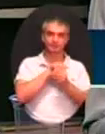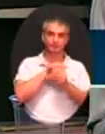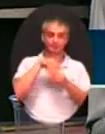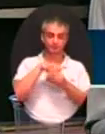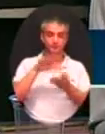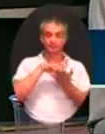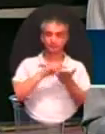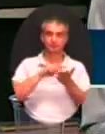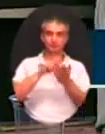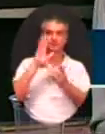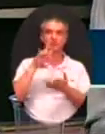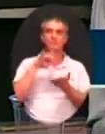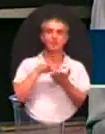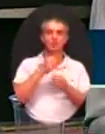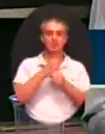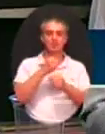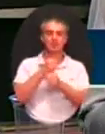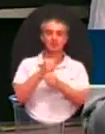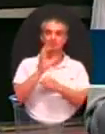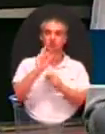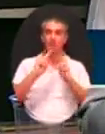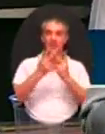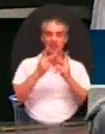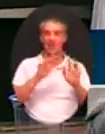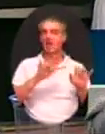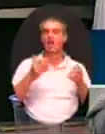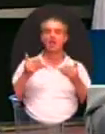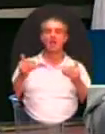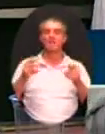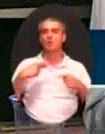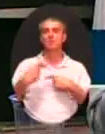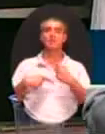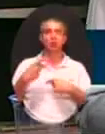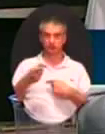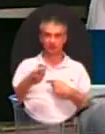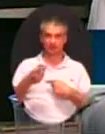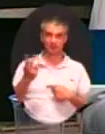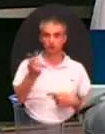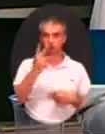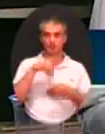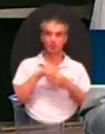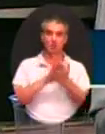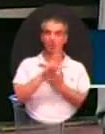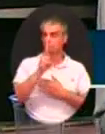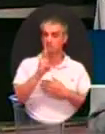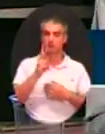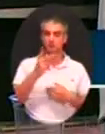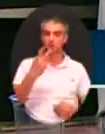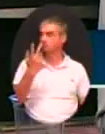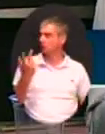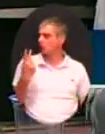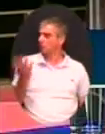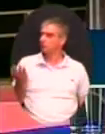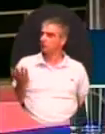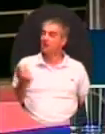שבתוך המערך הזה יהיה מקום לנציגים של הקהילה הרפורמית והקונסרבטיבית, אומנם שניים מתוך 11, אבל